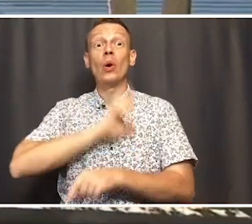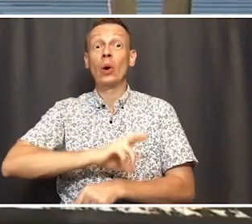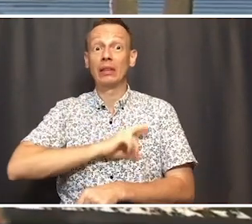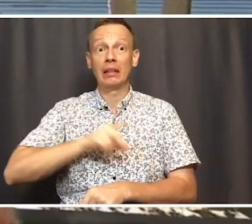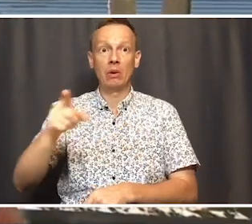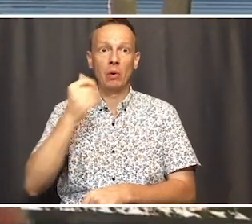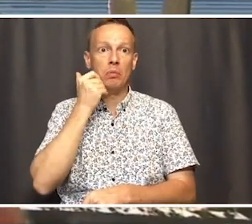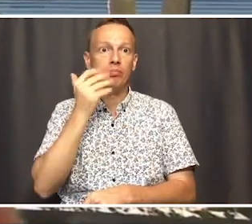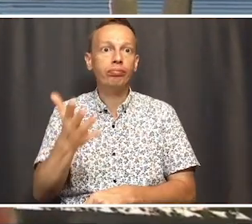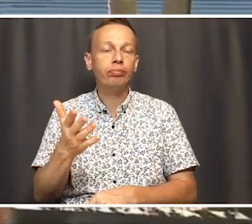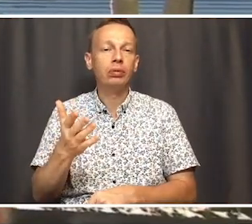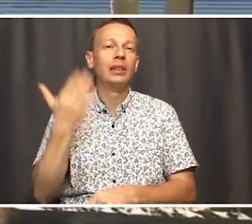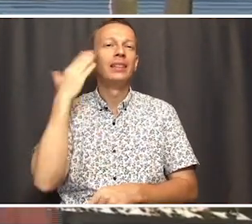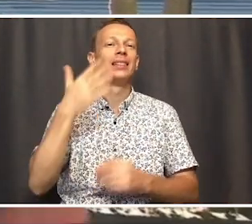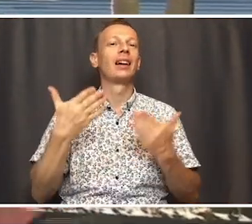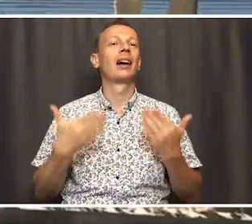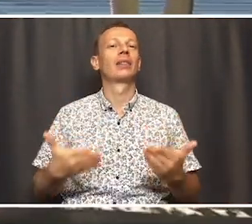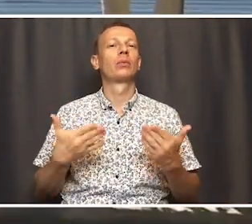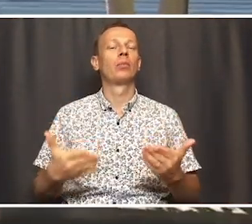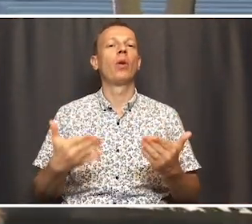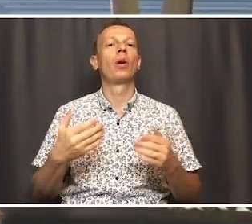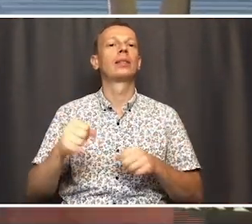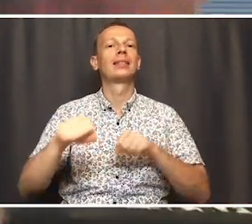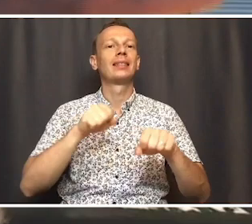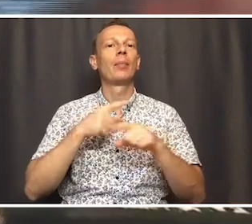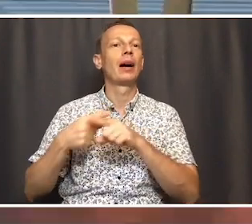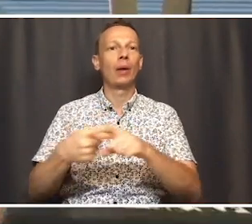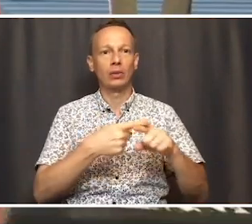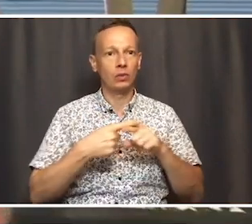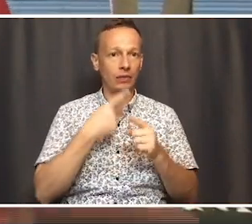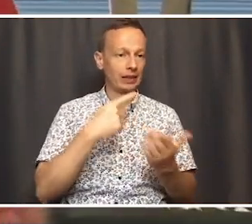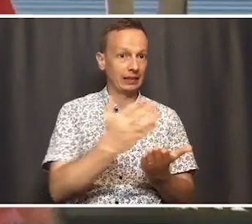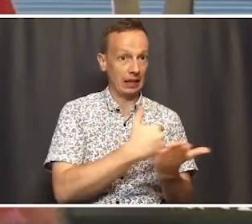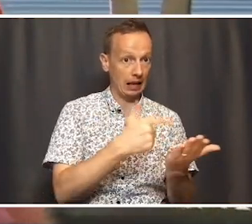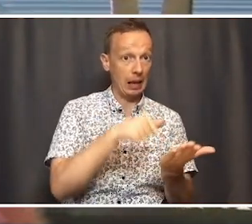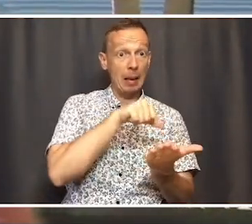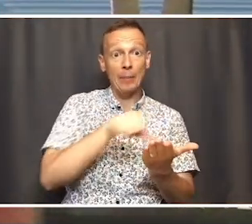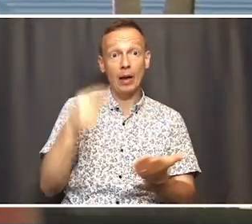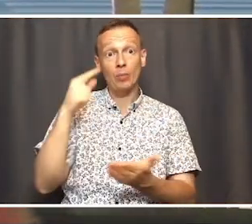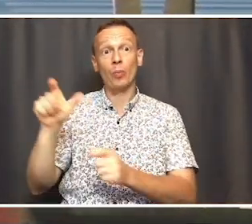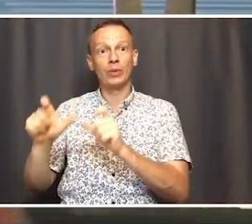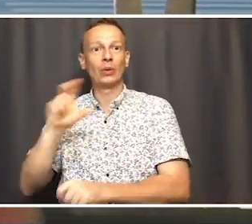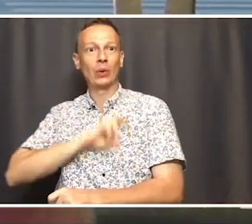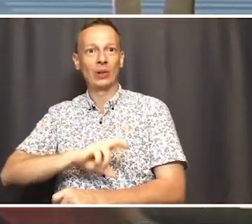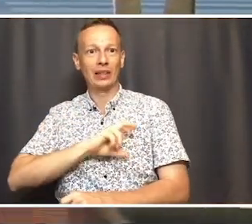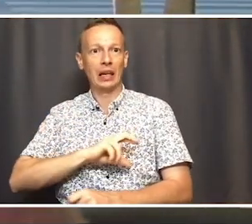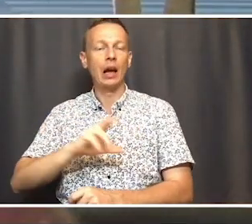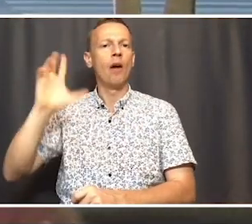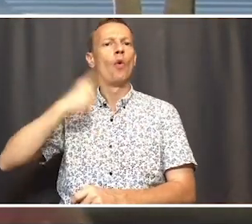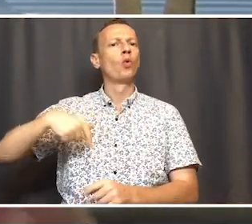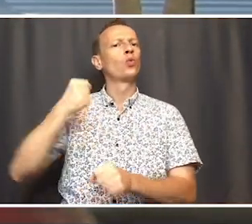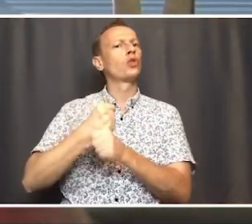sûr. Parce qu'aujourd'hui, vous savez que le système par répartition, c'est les salariés qui payent pour les retraités. Nous, quand on a travaillé, on a